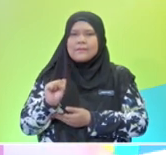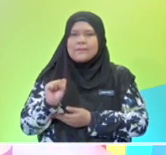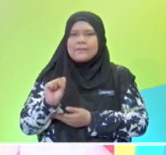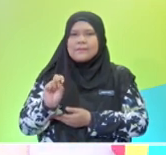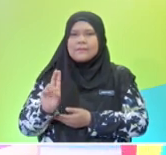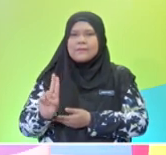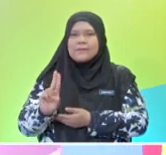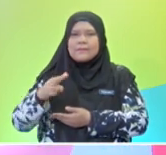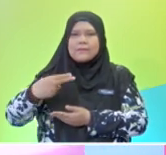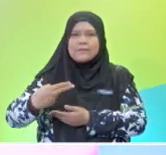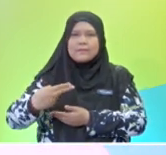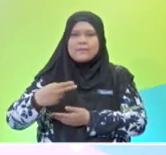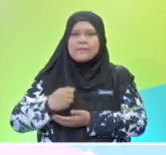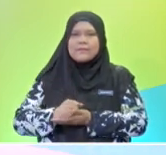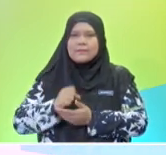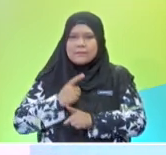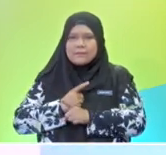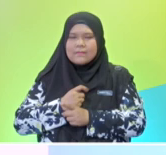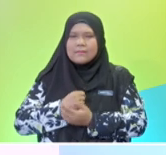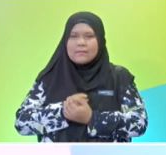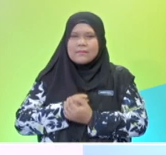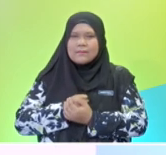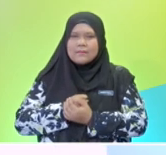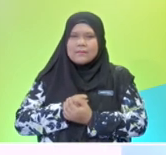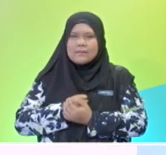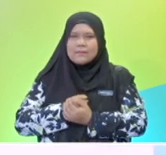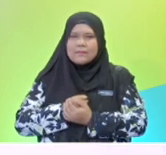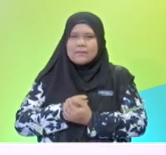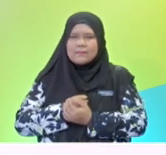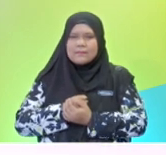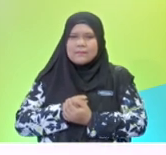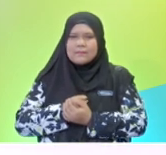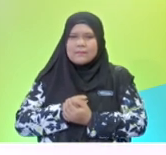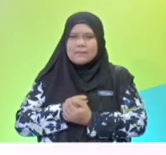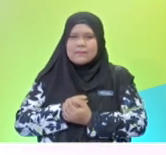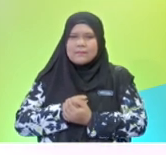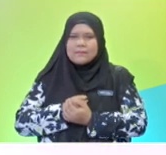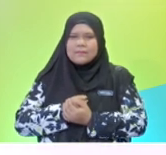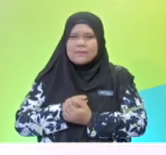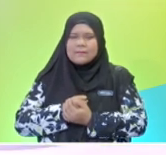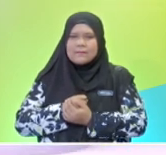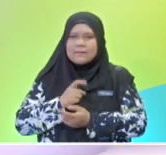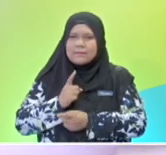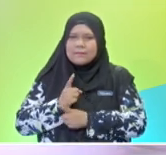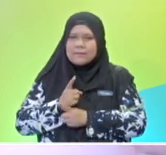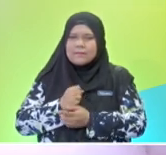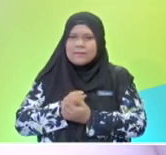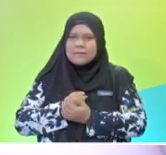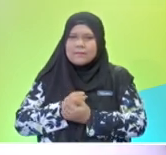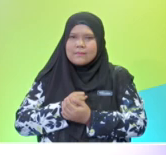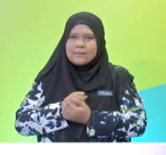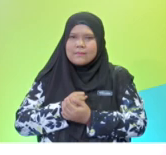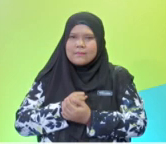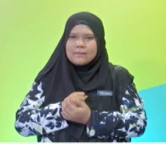M-E-M-B-A-S-U-H. Ha, membasuh. Saya rasa dapat ni. Kalau saya teka membasuh di situ. Ya, yeah, membasuh. Ha, dah betul dah, murid-murid. Tak sabar-sabar nak tahu. B